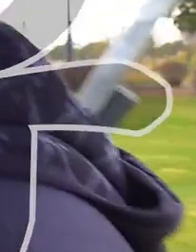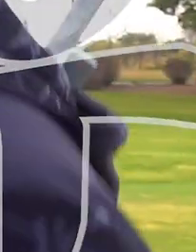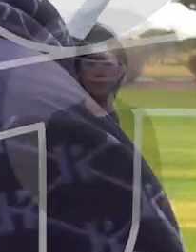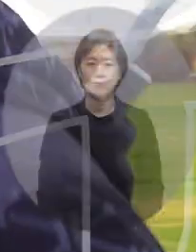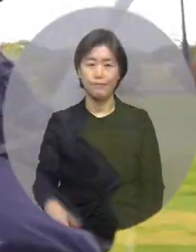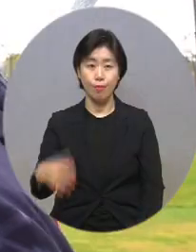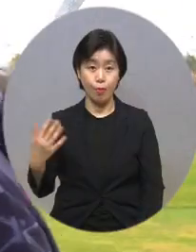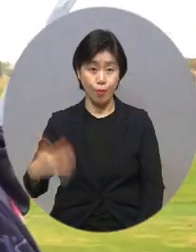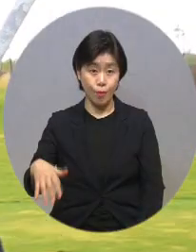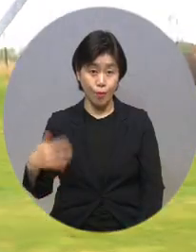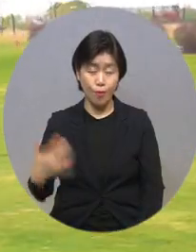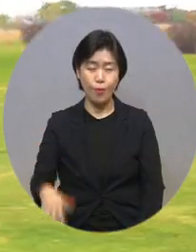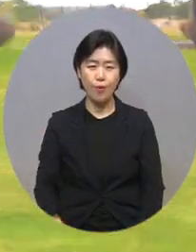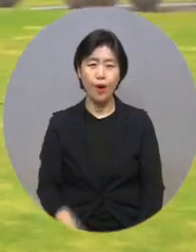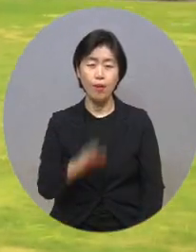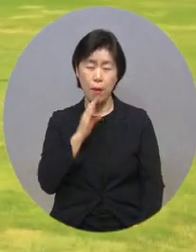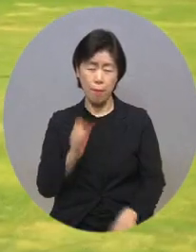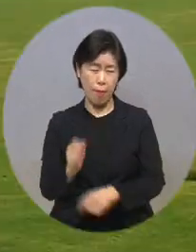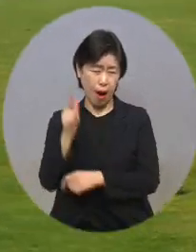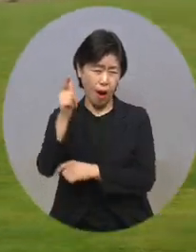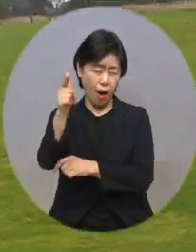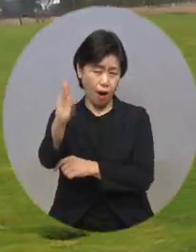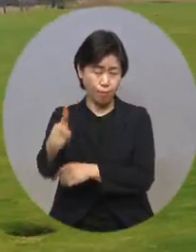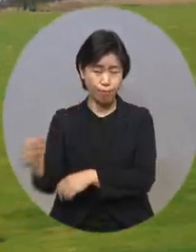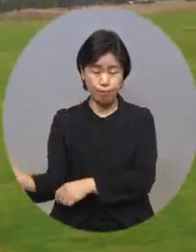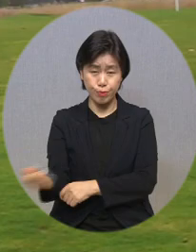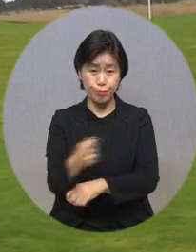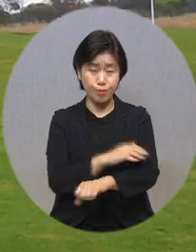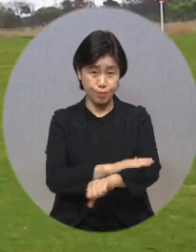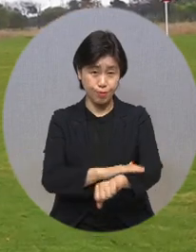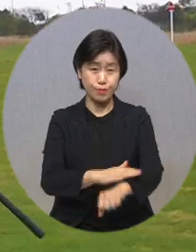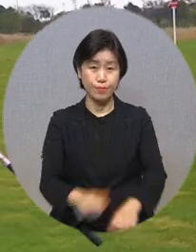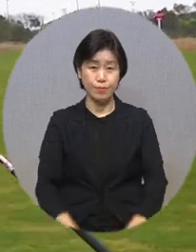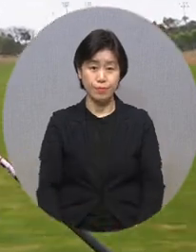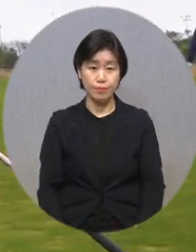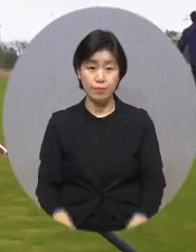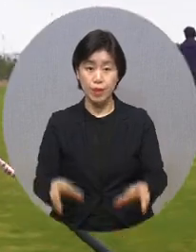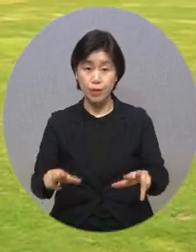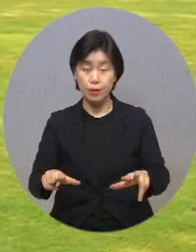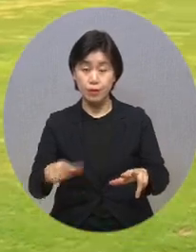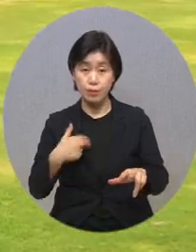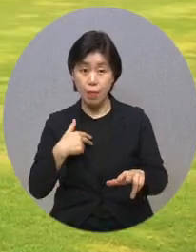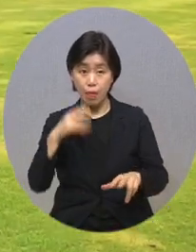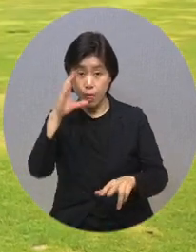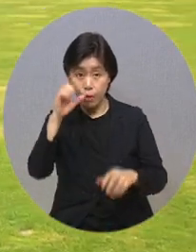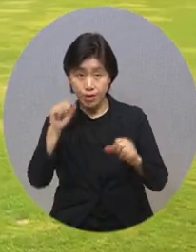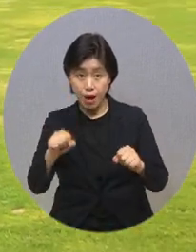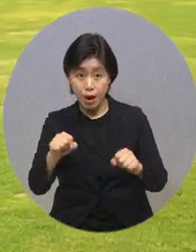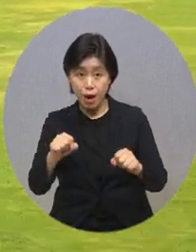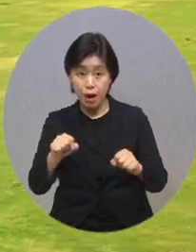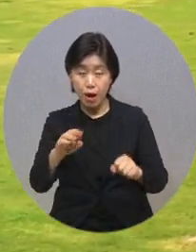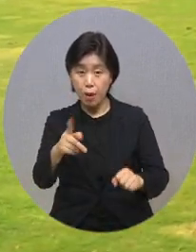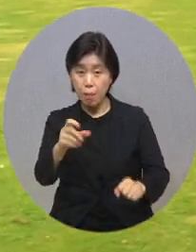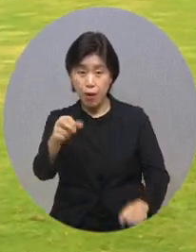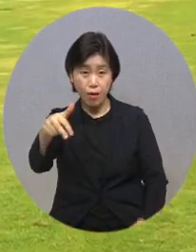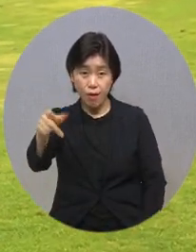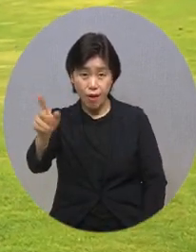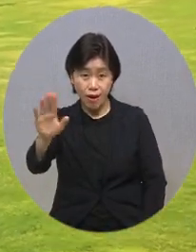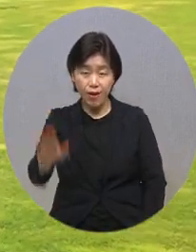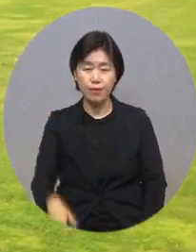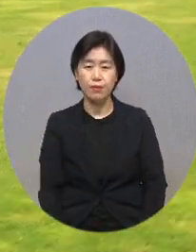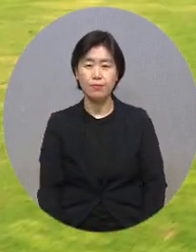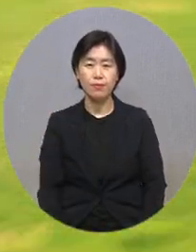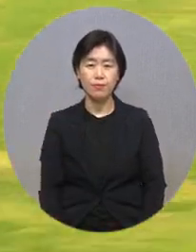와우! 쟤 뭐 있지? 진짜 멀리 친다. 살아있어요? 아, 뻥컨 줄 알았어. 대박! 저 이글